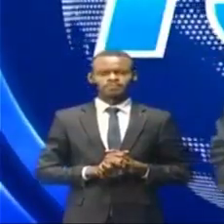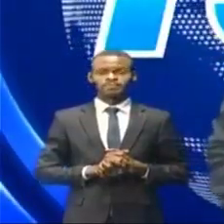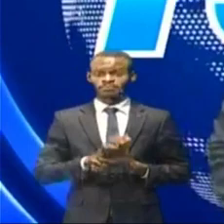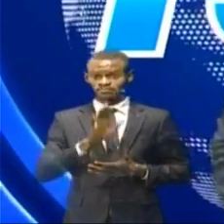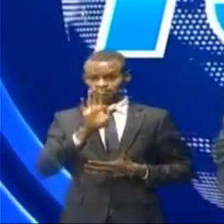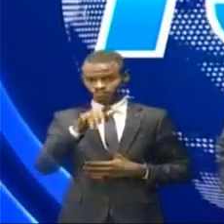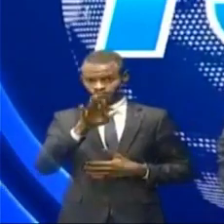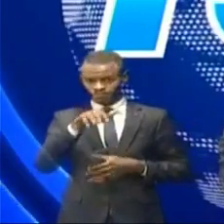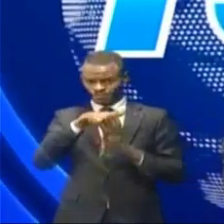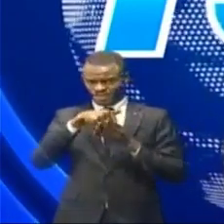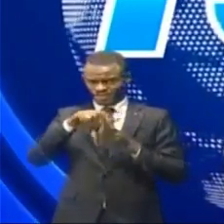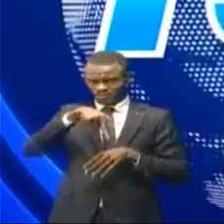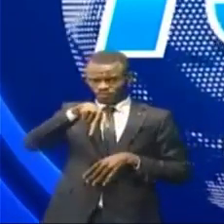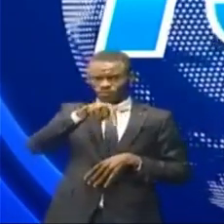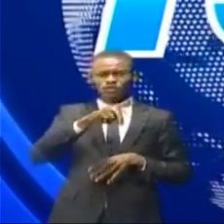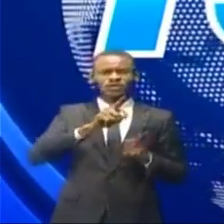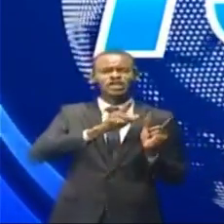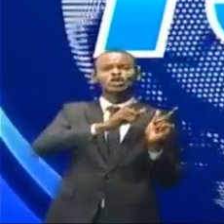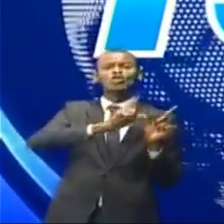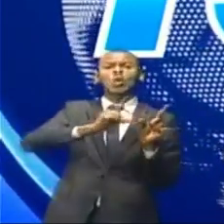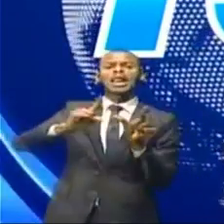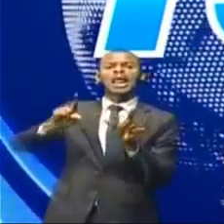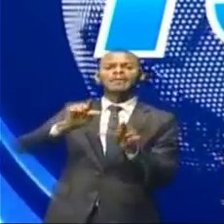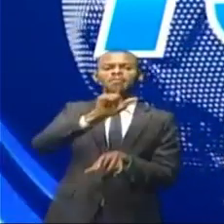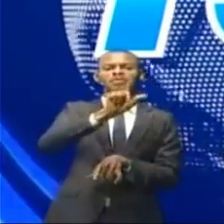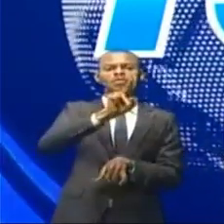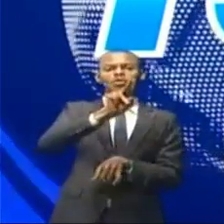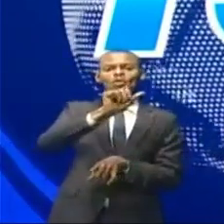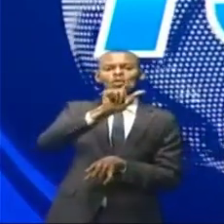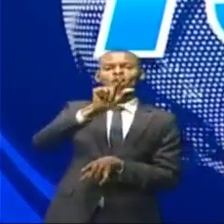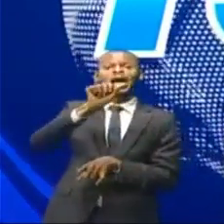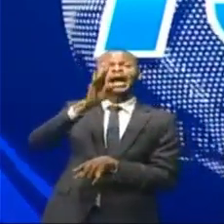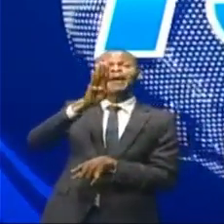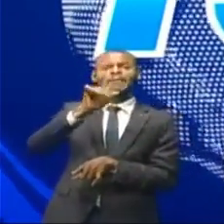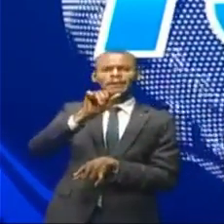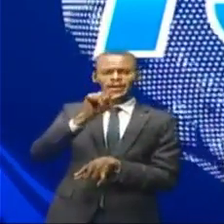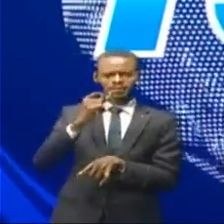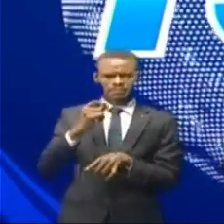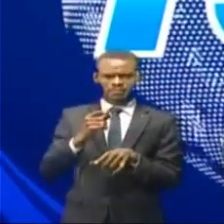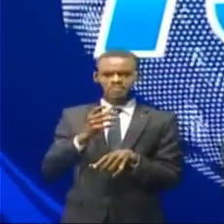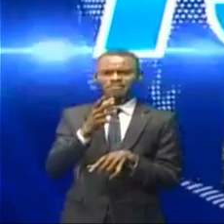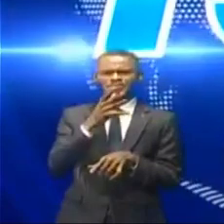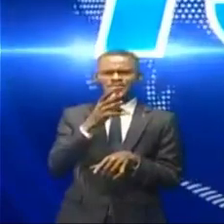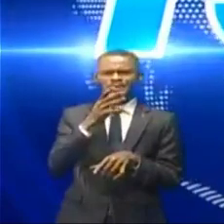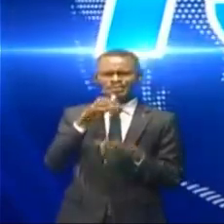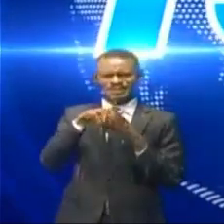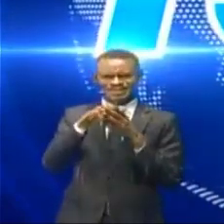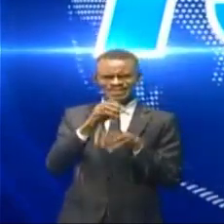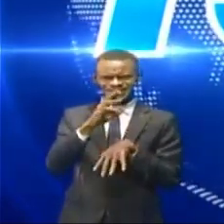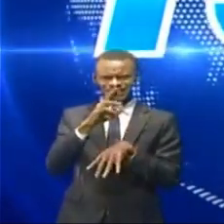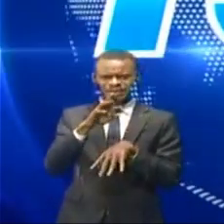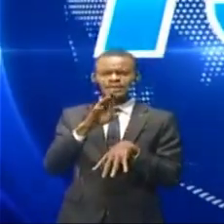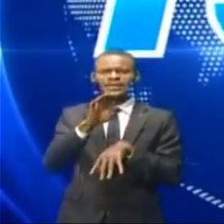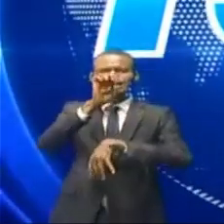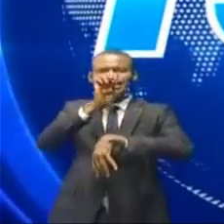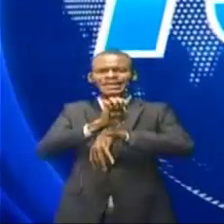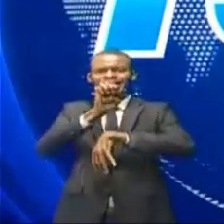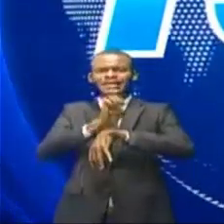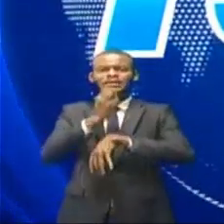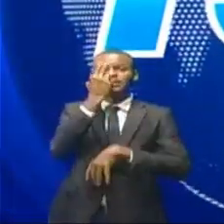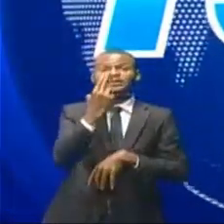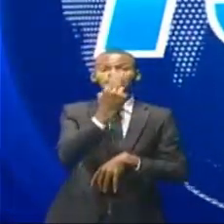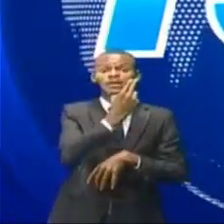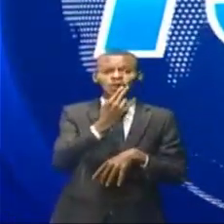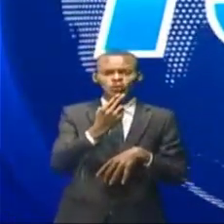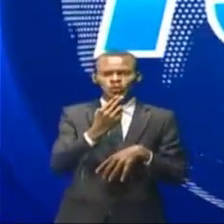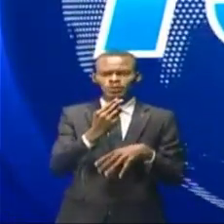Dans la province du Lualaba, on pouvait lire la joie de ces mamans catholiques lors d'un forum après un geste d'amour